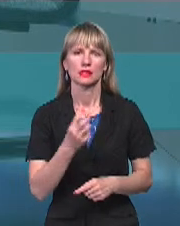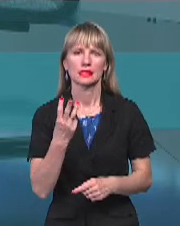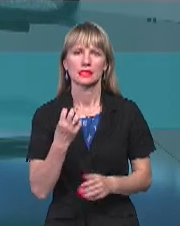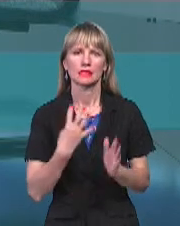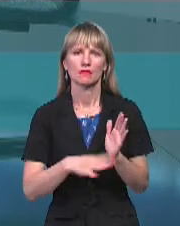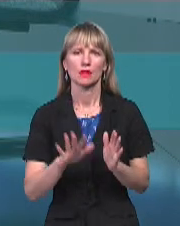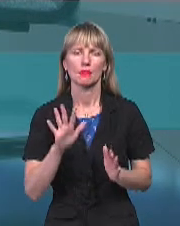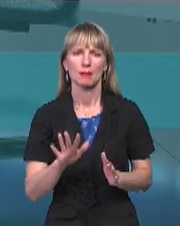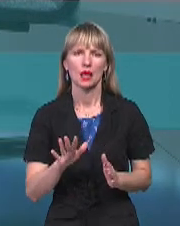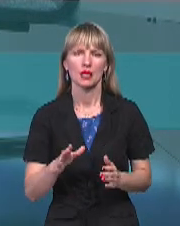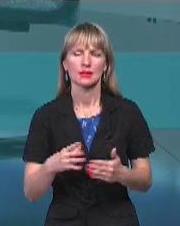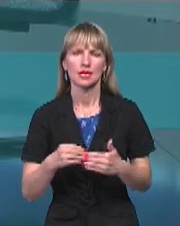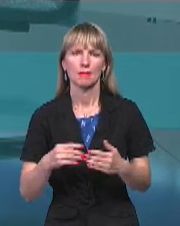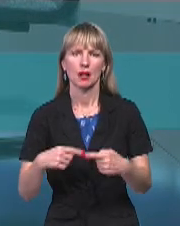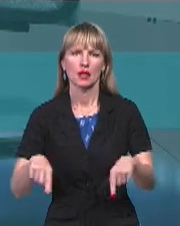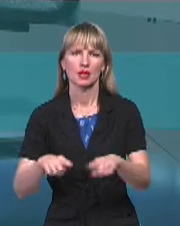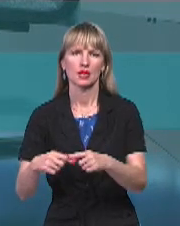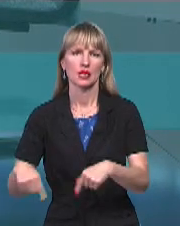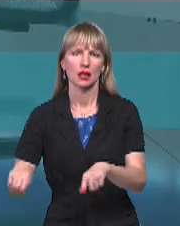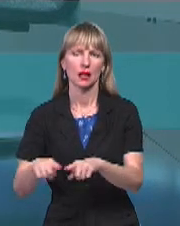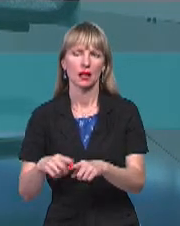ділянок. 91 спірна, на які